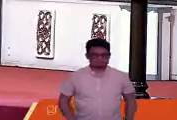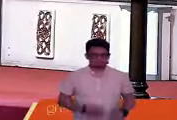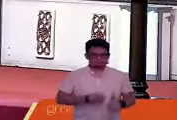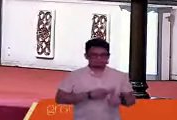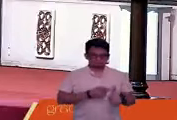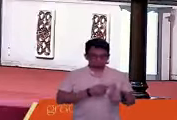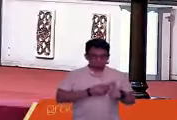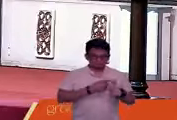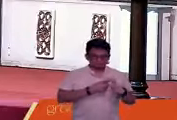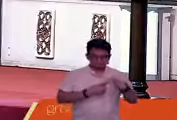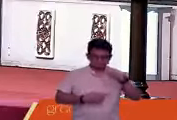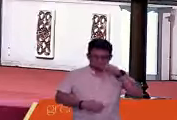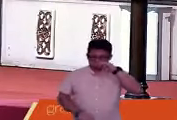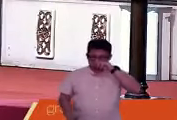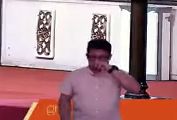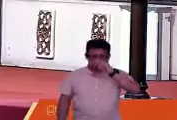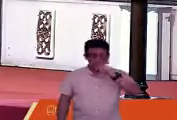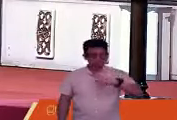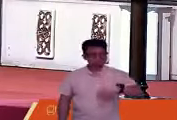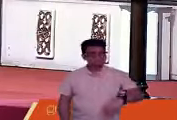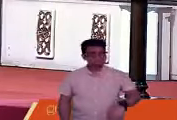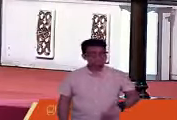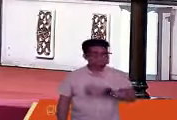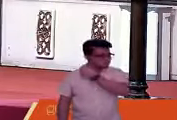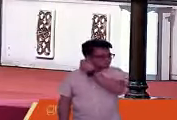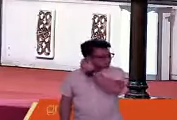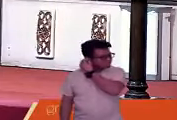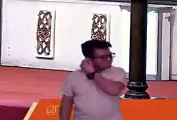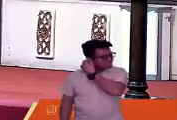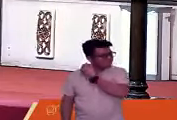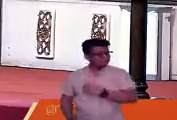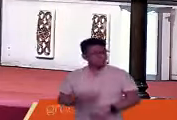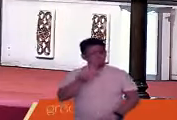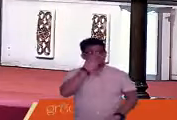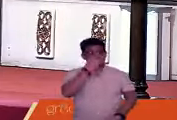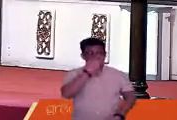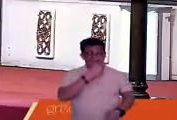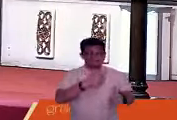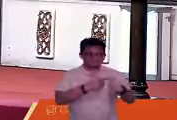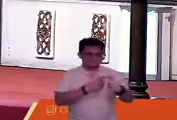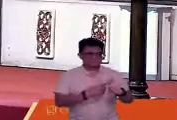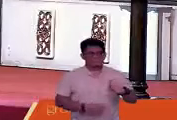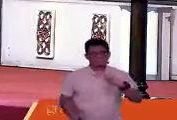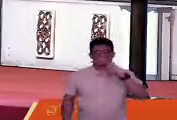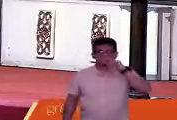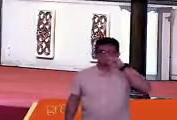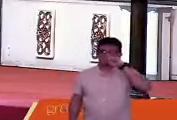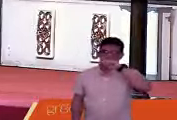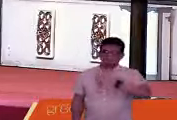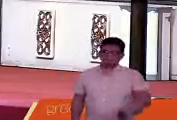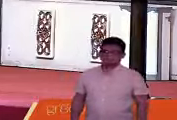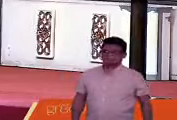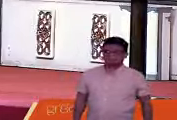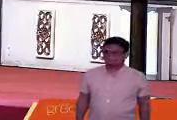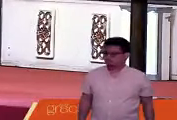Aron makasabot mo, pako. Ha? Pako nga place ba sa Manila? Sa number one, point,